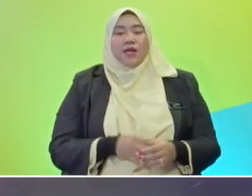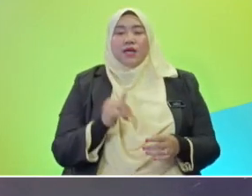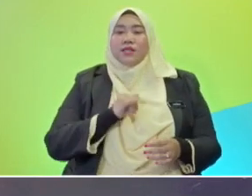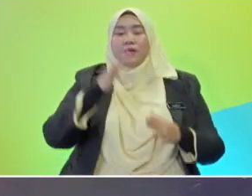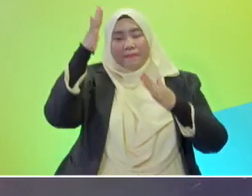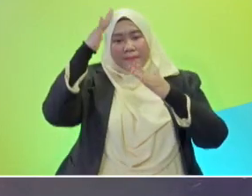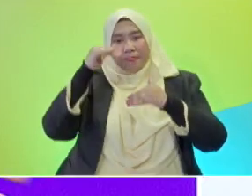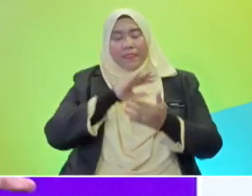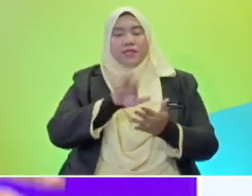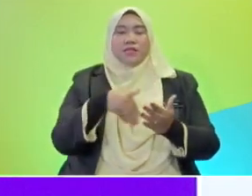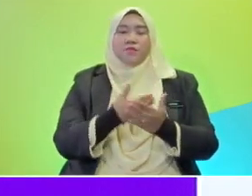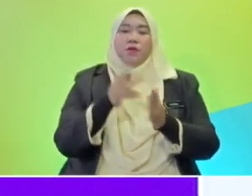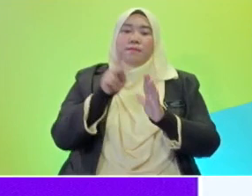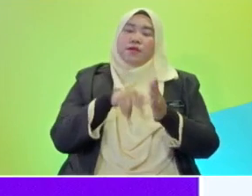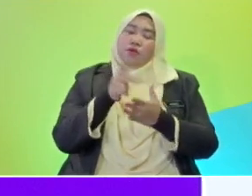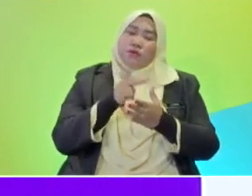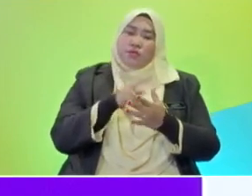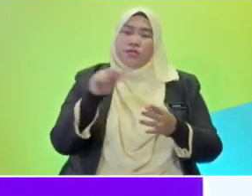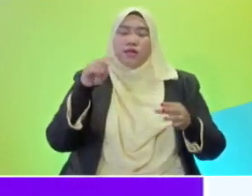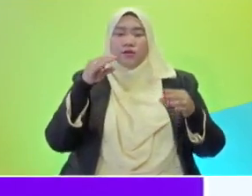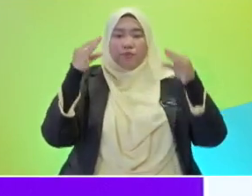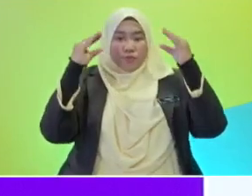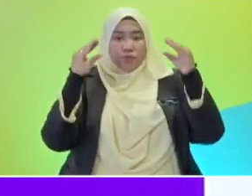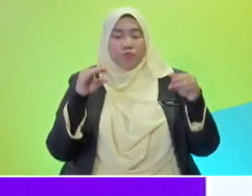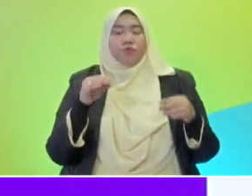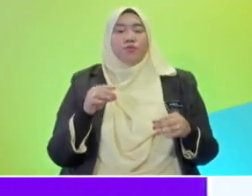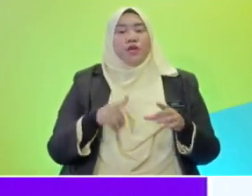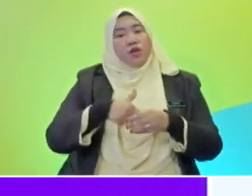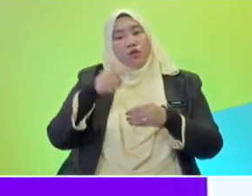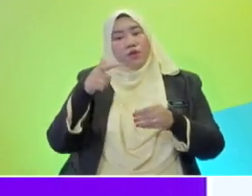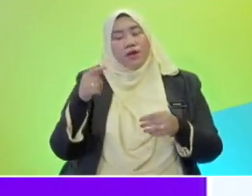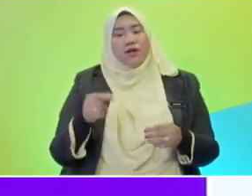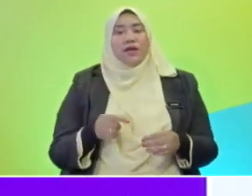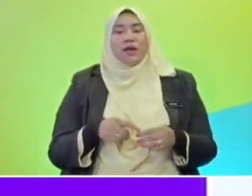ya untuk lagi jelas berkenalan